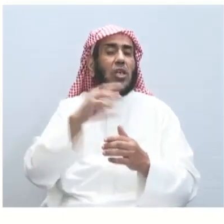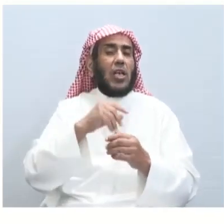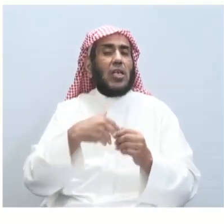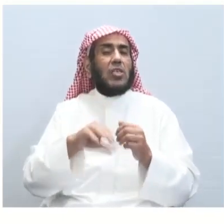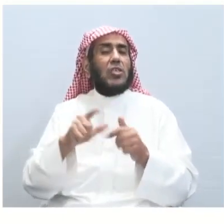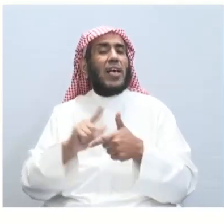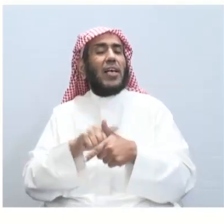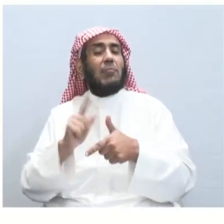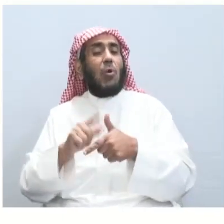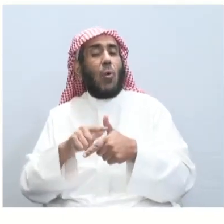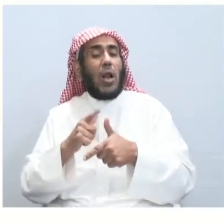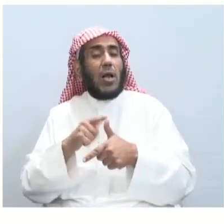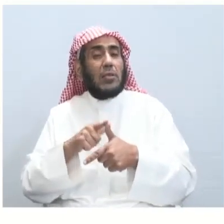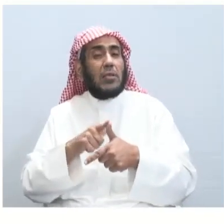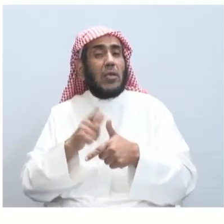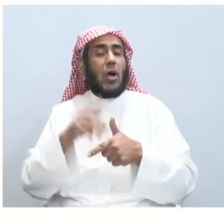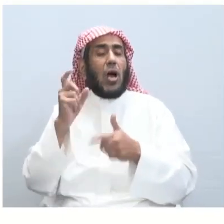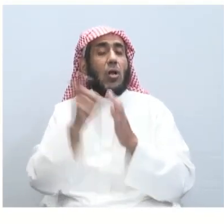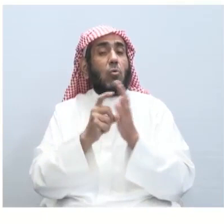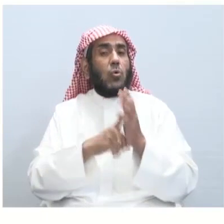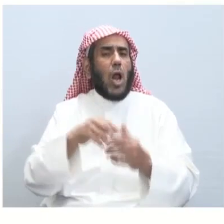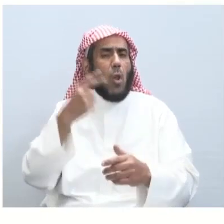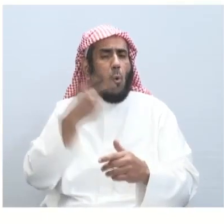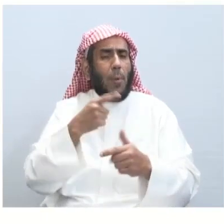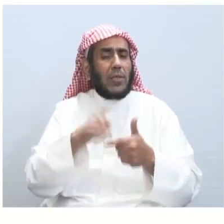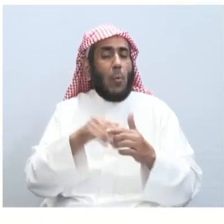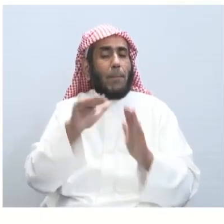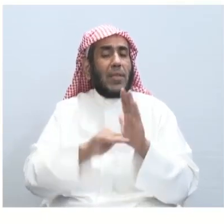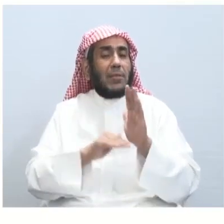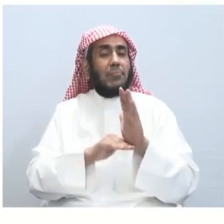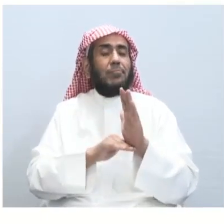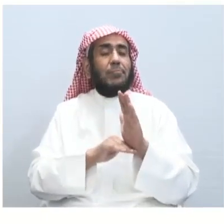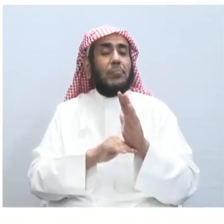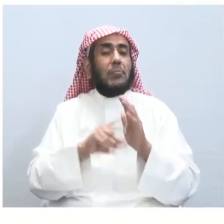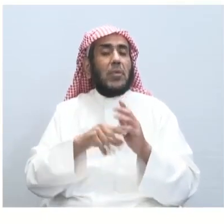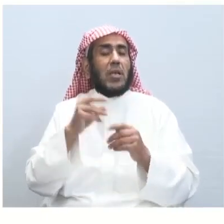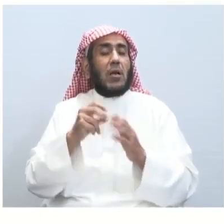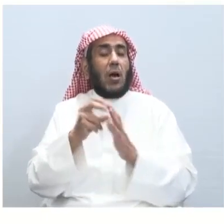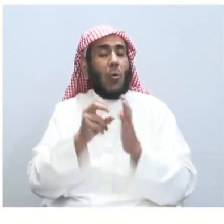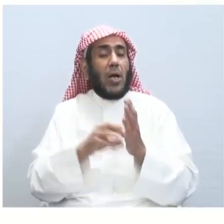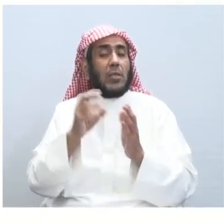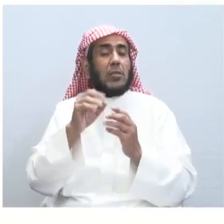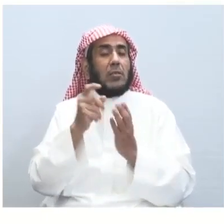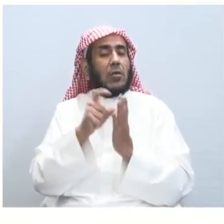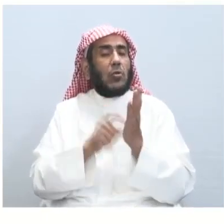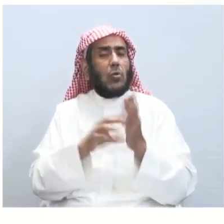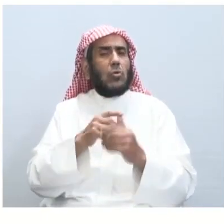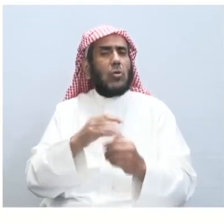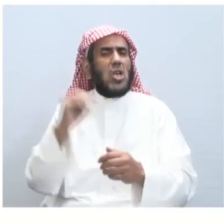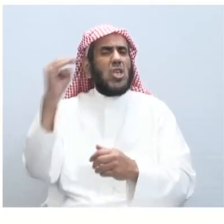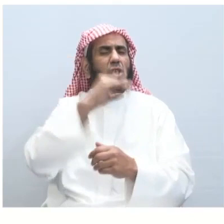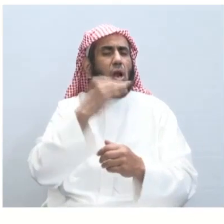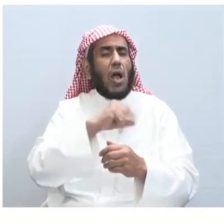على شقين الشق الاول وهو القانون العقوبات وما يندرج تحته من قواعد قانونيه تحدد الجرائم